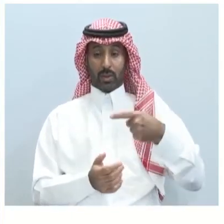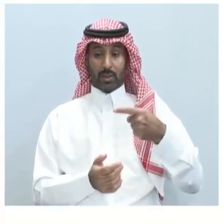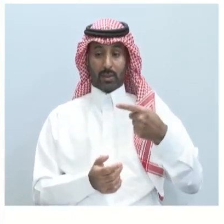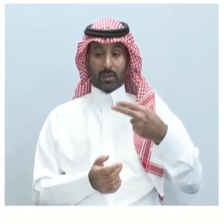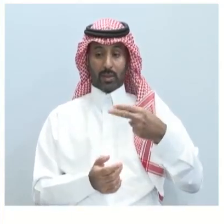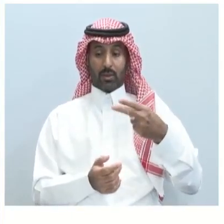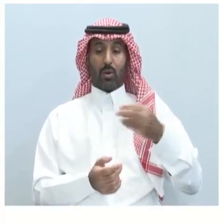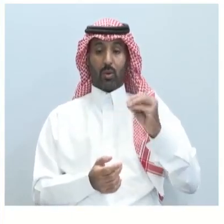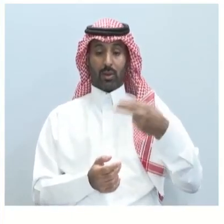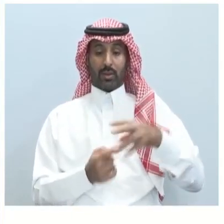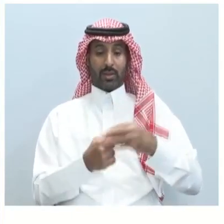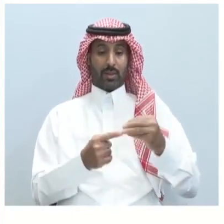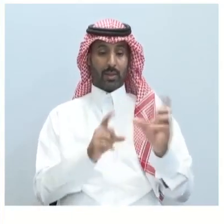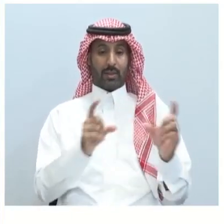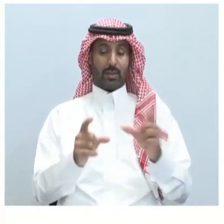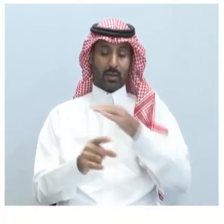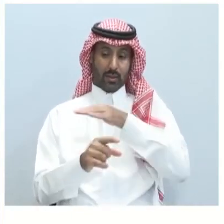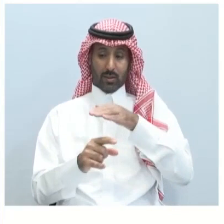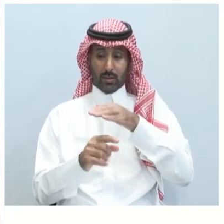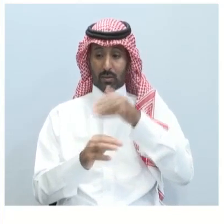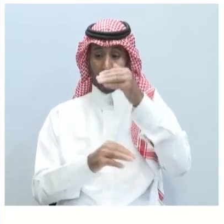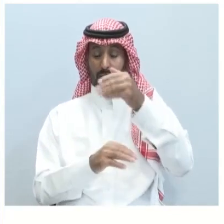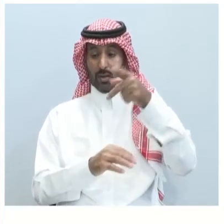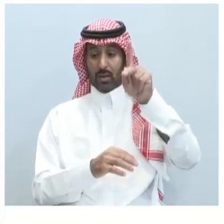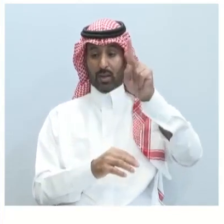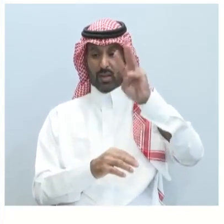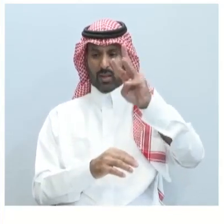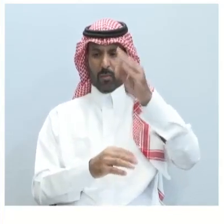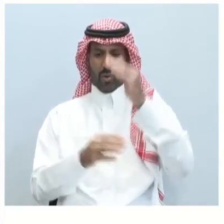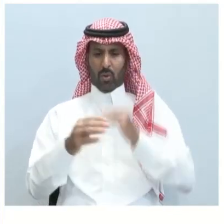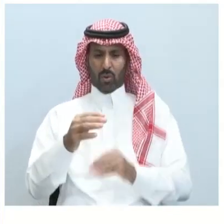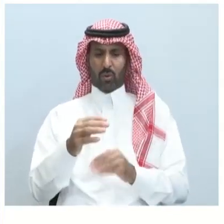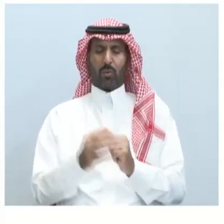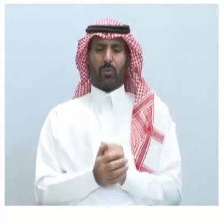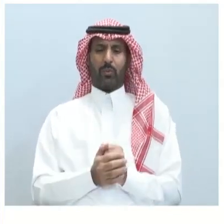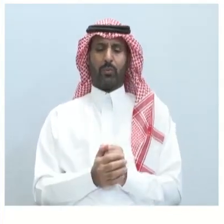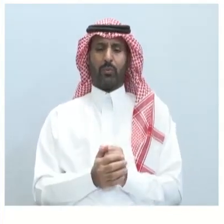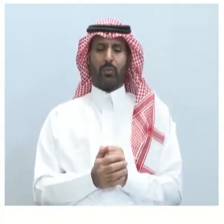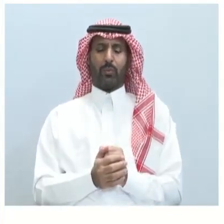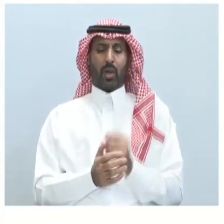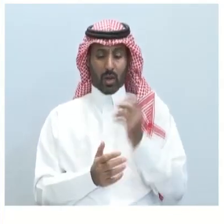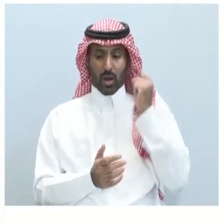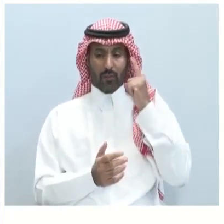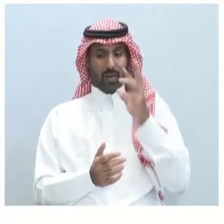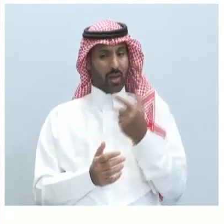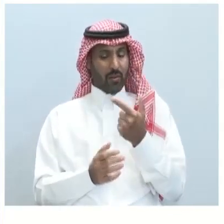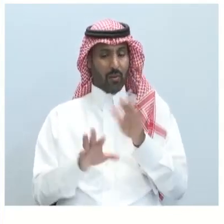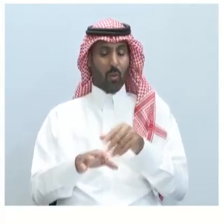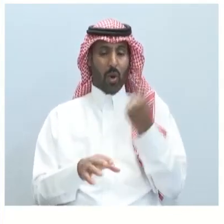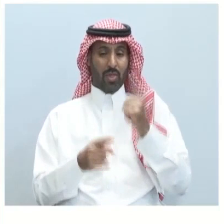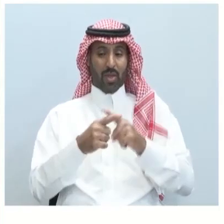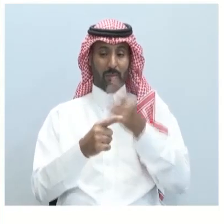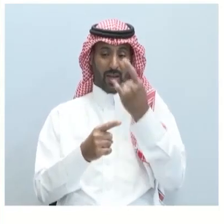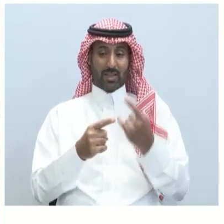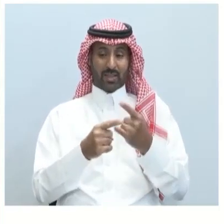تركيز ايون الهيدروكسيد اللي موجود وين عندي هنا في المساله اذا الكي دبليو انا عارفه هو رقم ثابت واحد ضرب